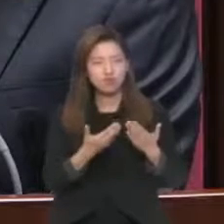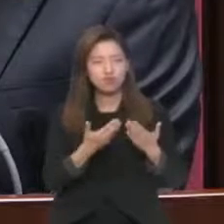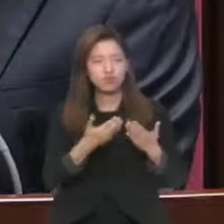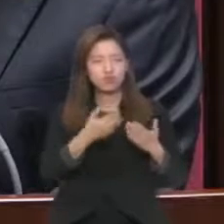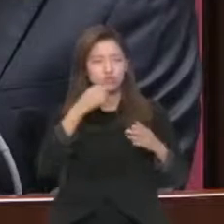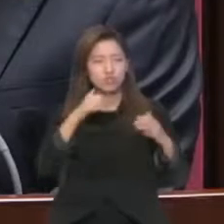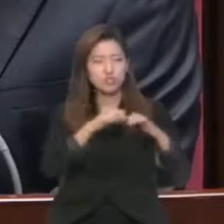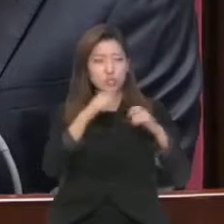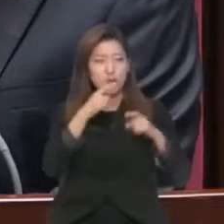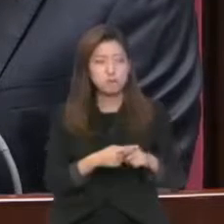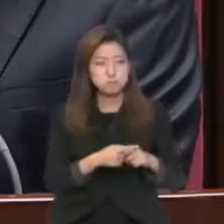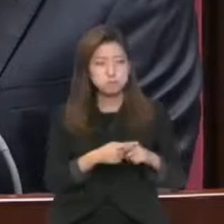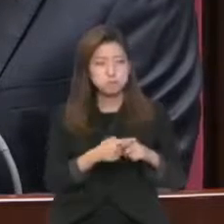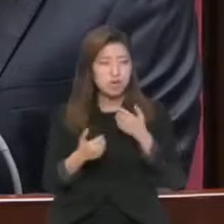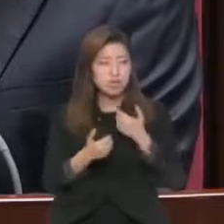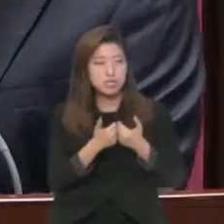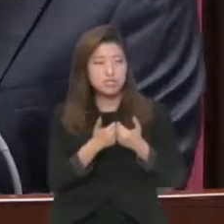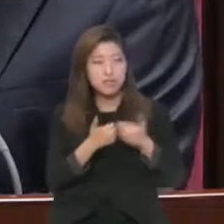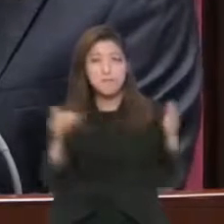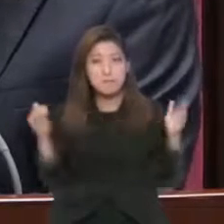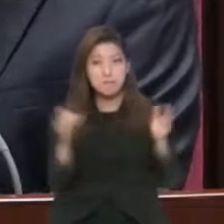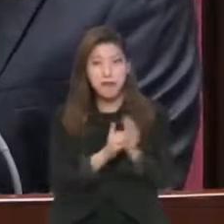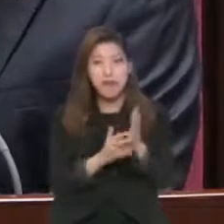풍요로운 삶으로 전진할 수 있는 것이기 때문에